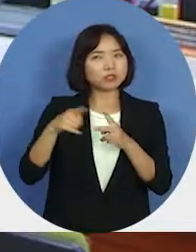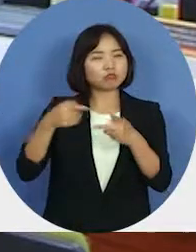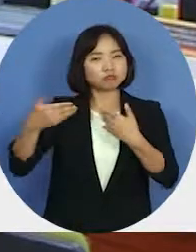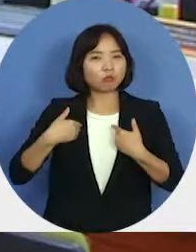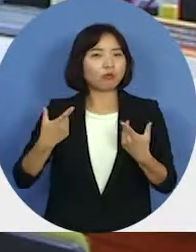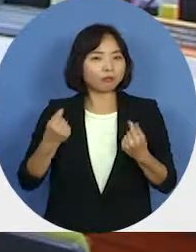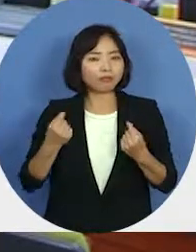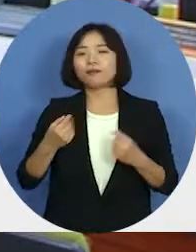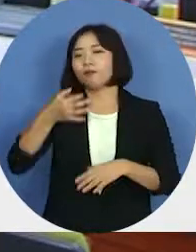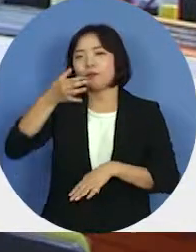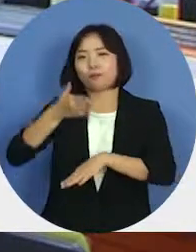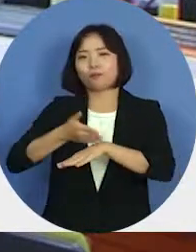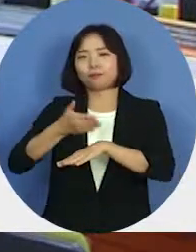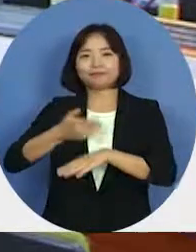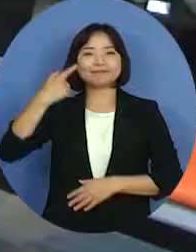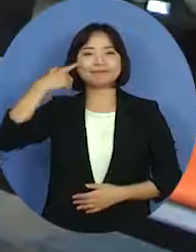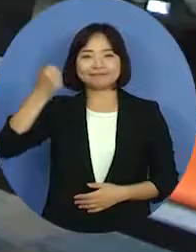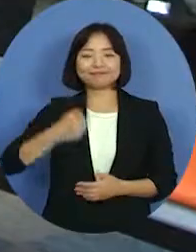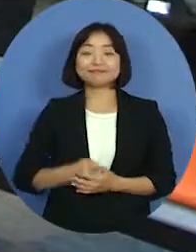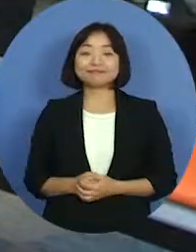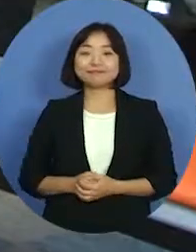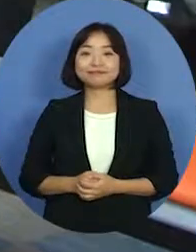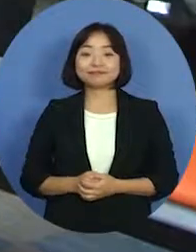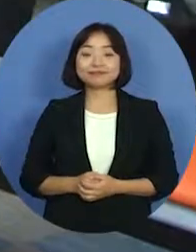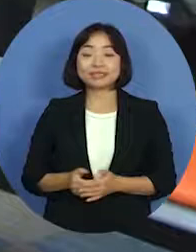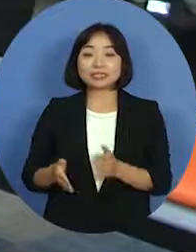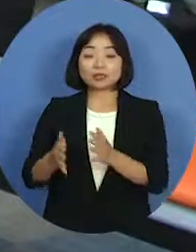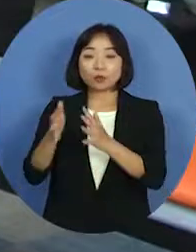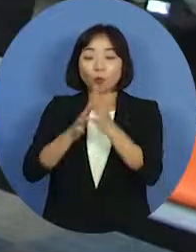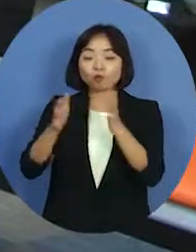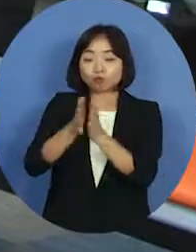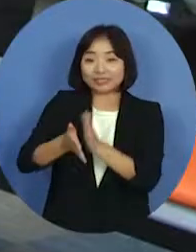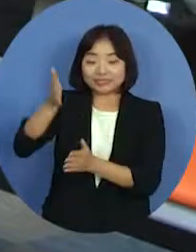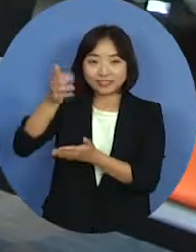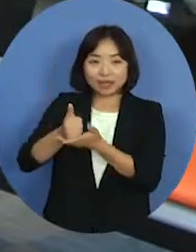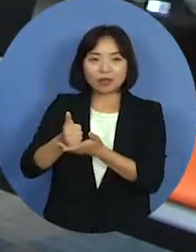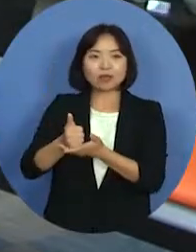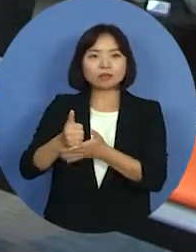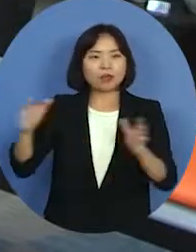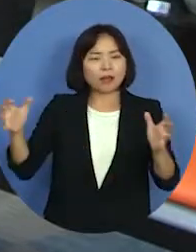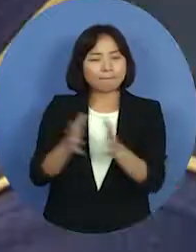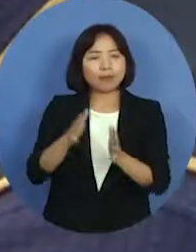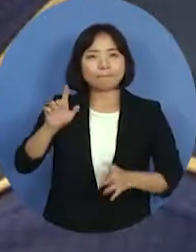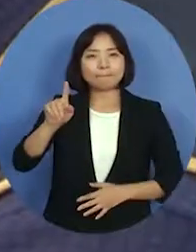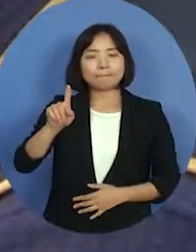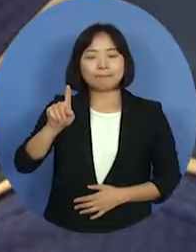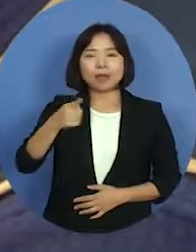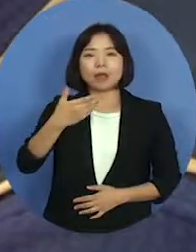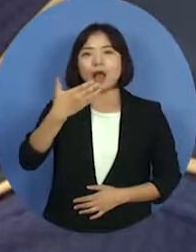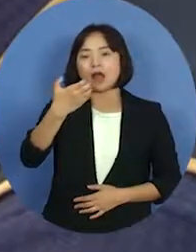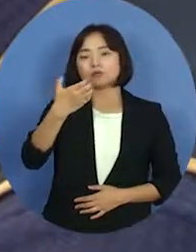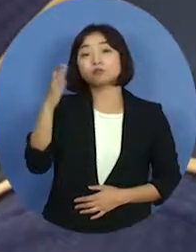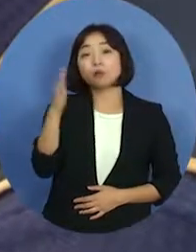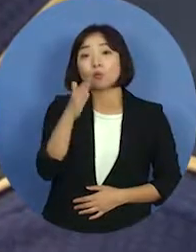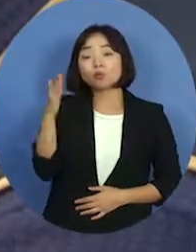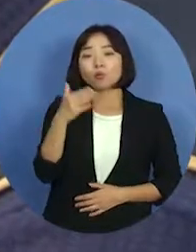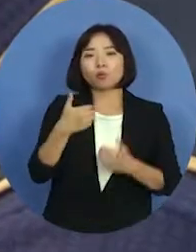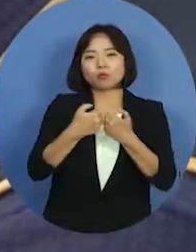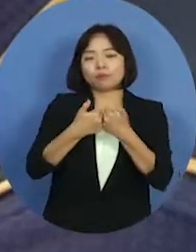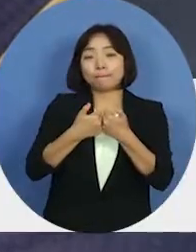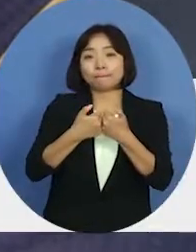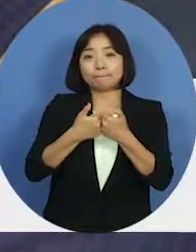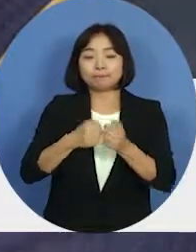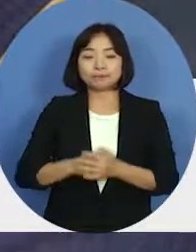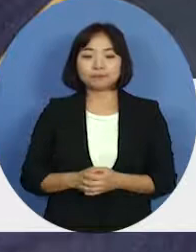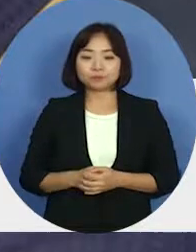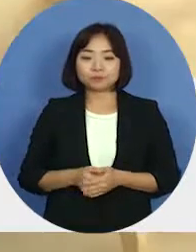매우 고맙게 생각됩니다. 특히 공주시장은 지금까지 총 196건의 민원 상담을 진행해